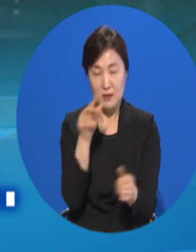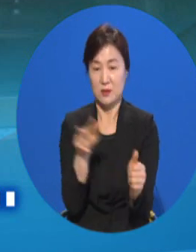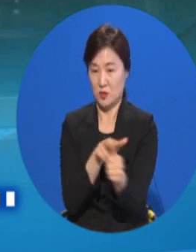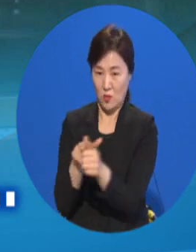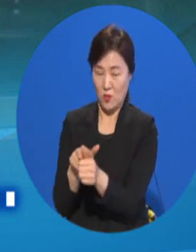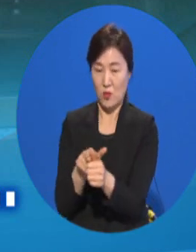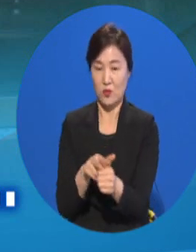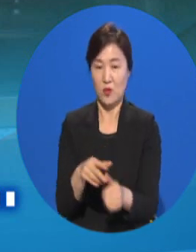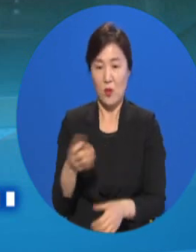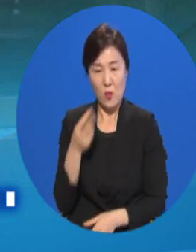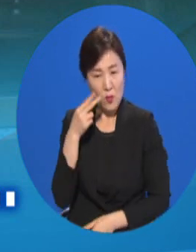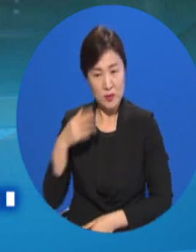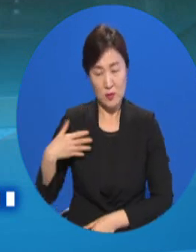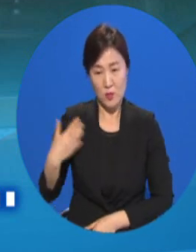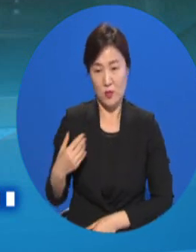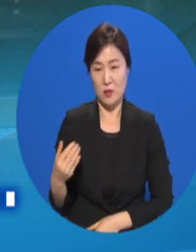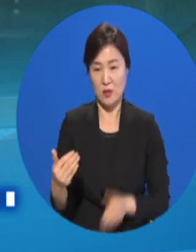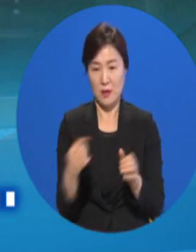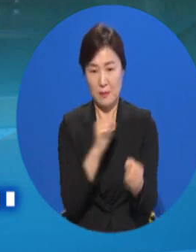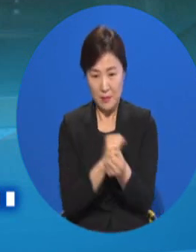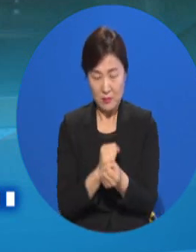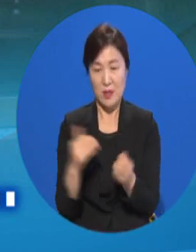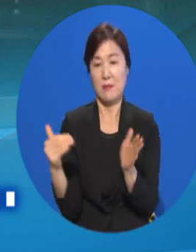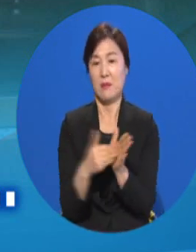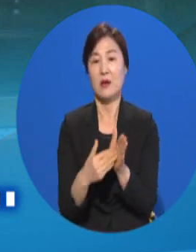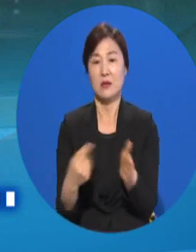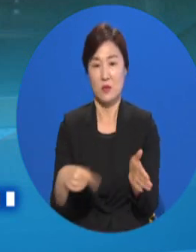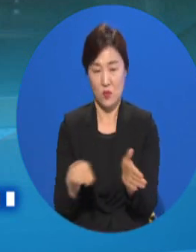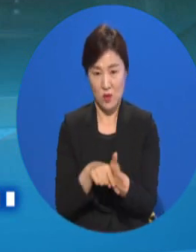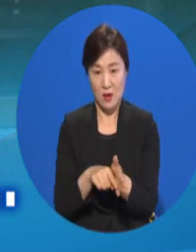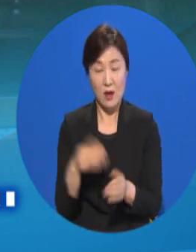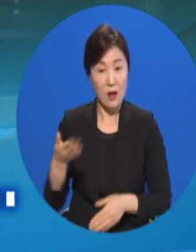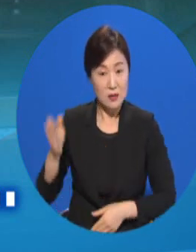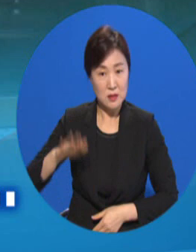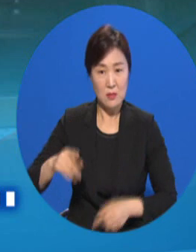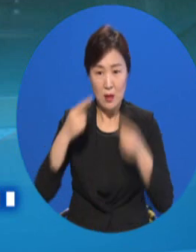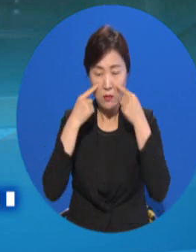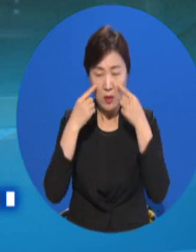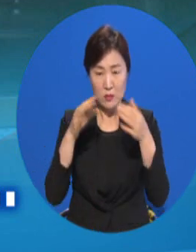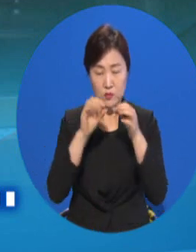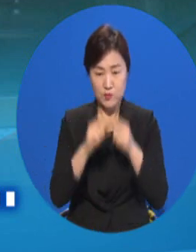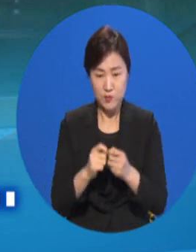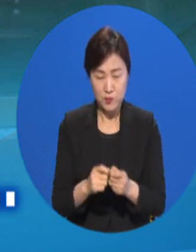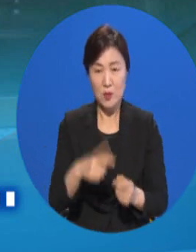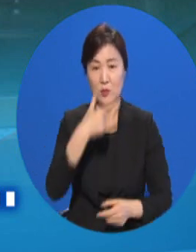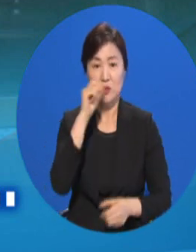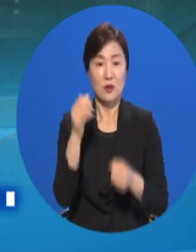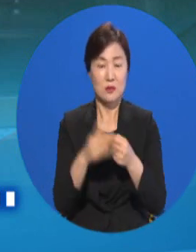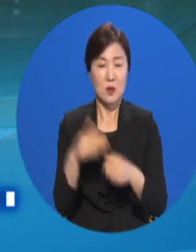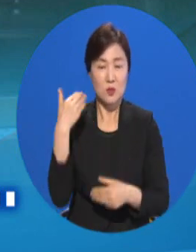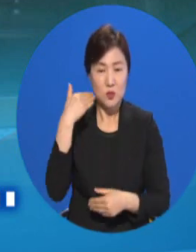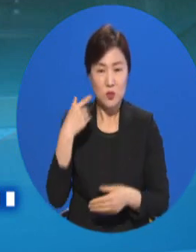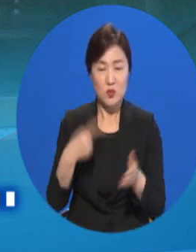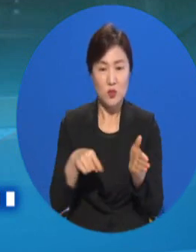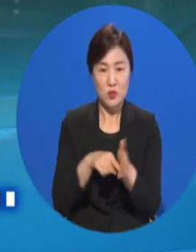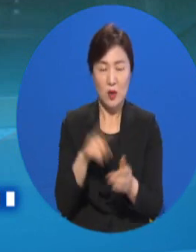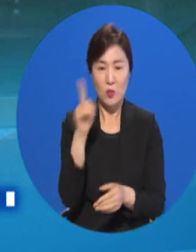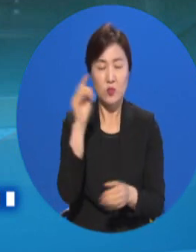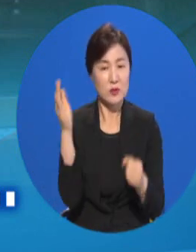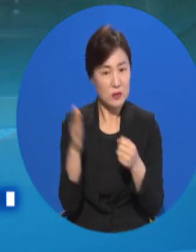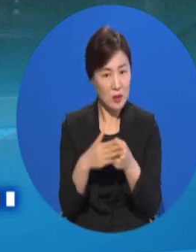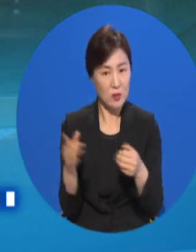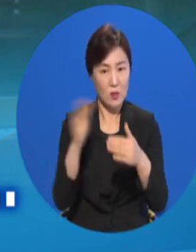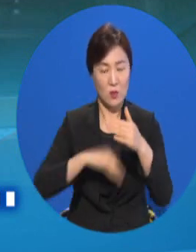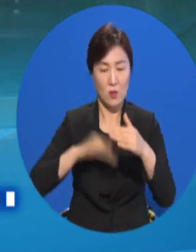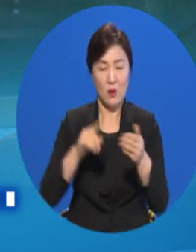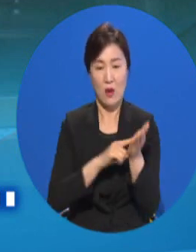대비하도록 하기 위해서입니다. 그런데 확진자 동선의 구체성이 떨어지다 보니 누구를 위한, 무엇을 위한 공개냐는 말까지 나오고